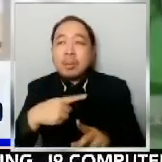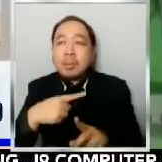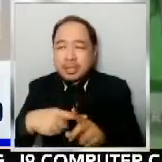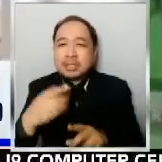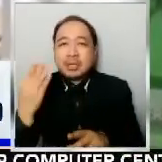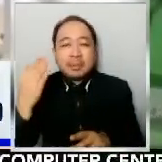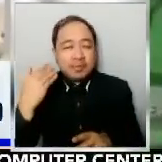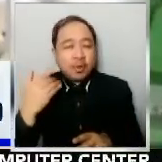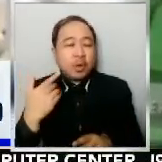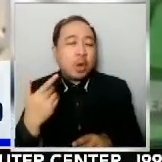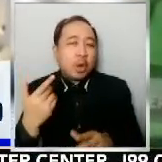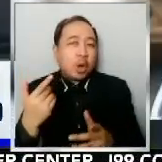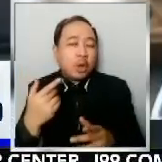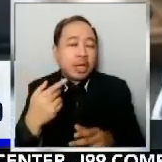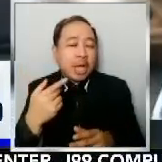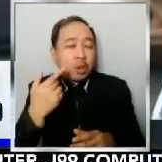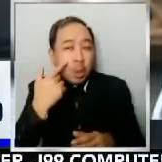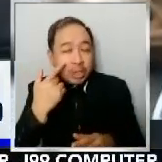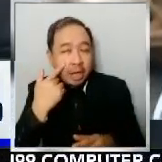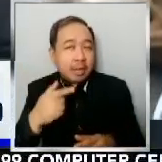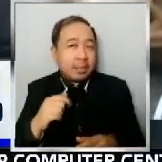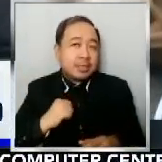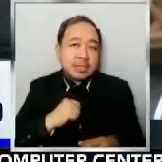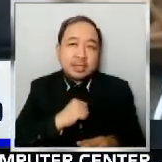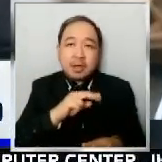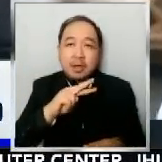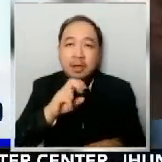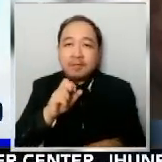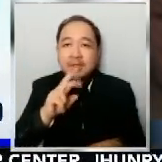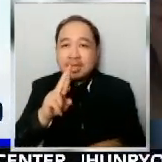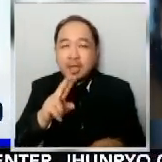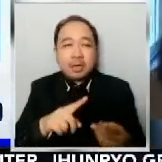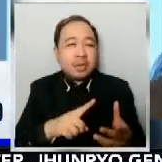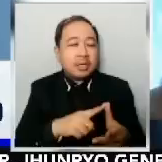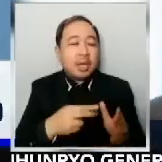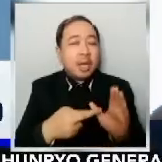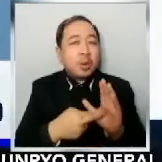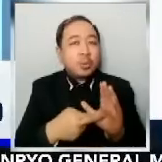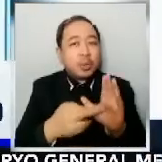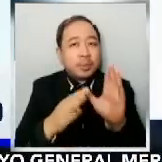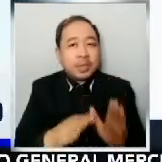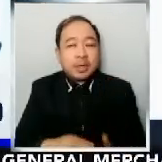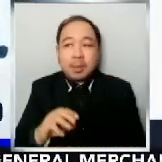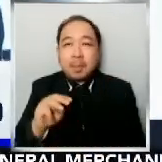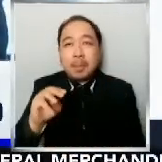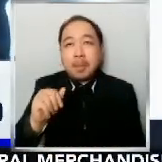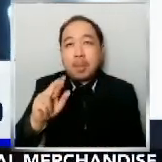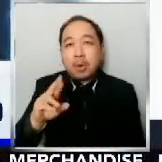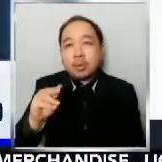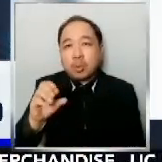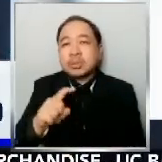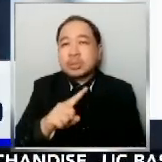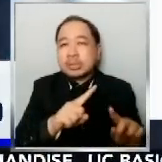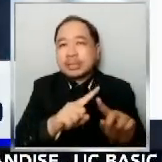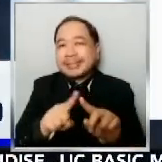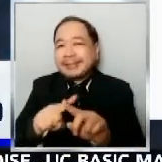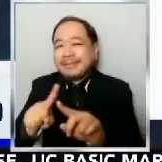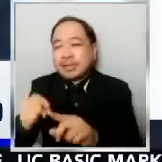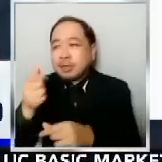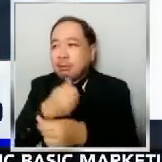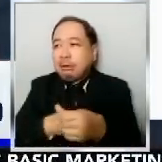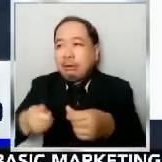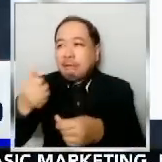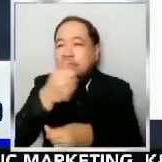Arroyo, Senator Mark Villar, Representative Sandro Marcos at iba pang opisyal, kasama rin sa Philippine delegation ang